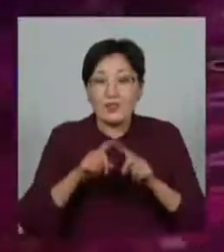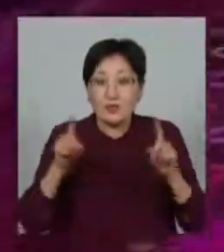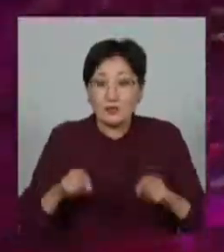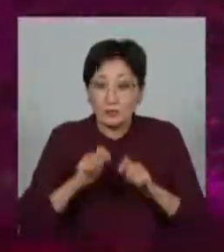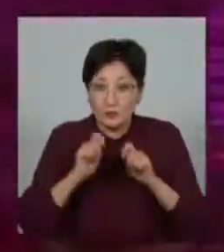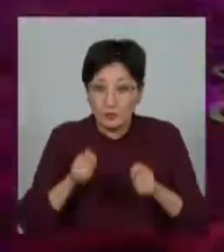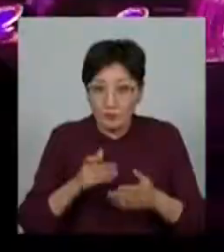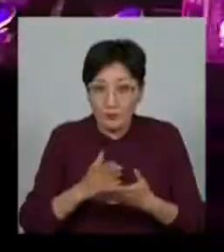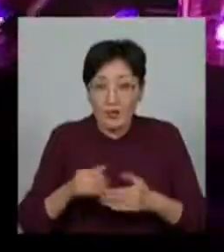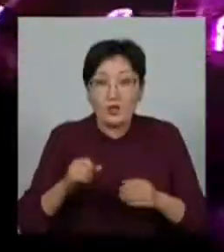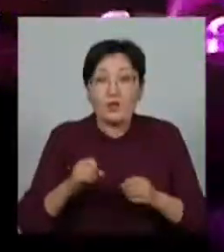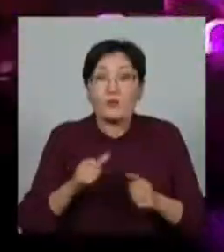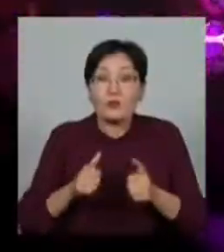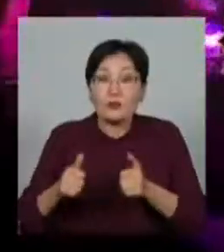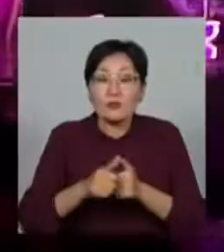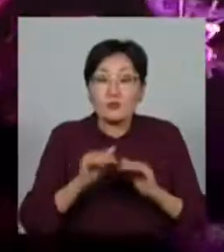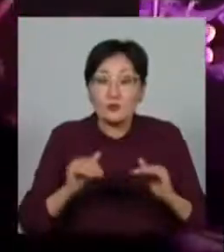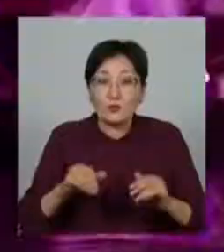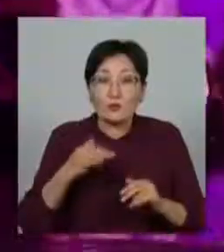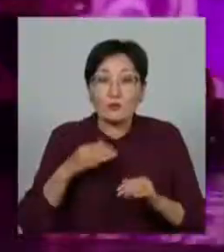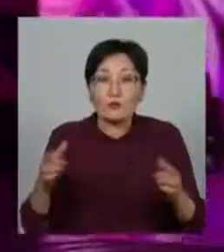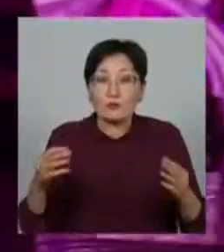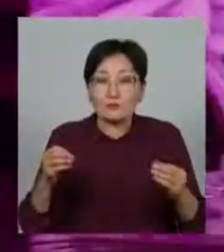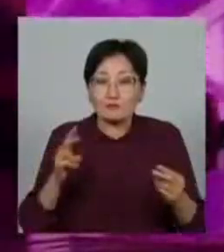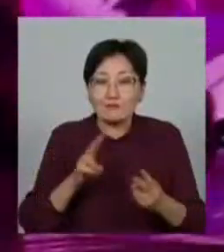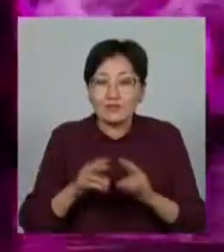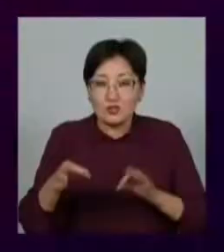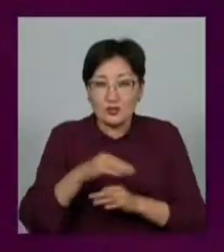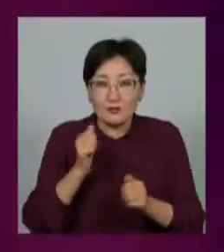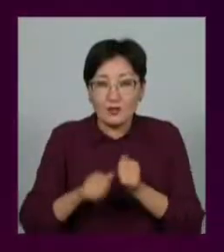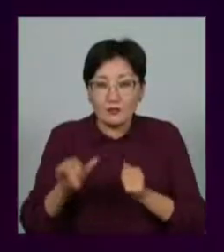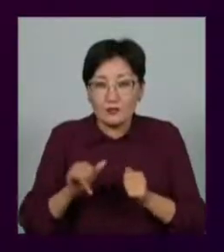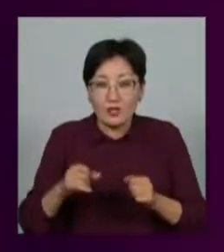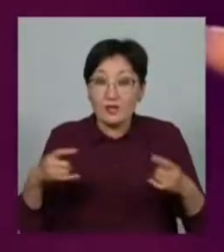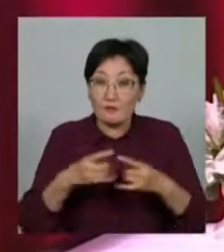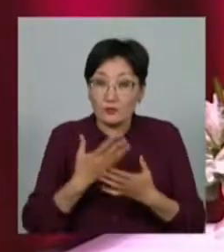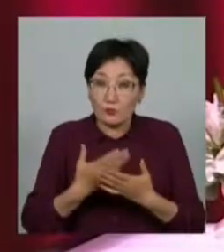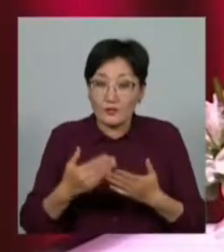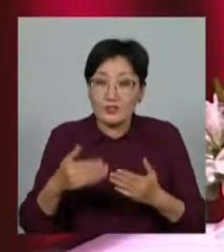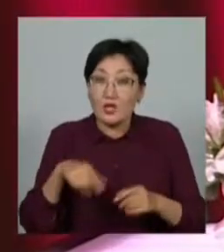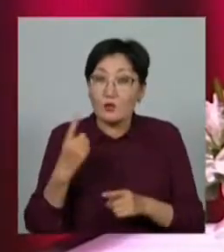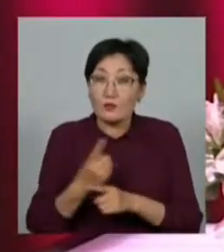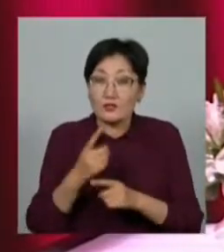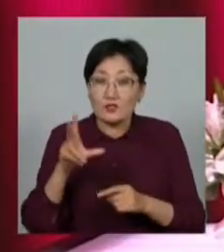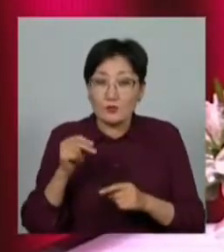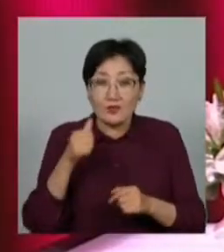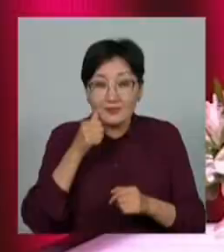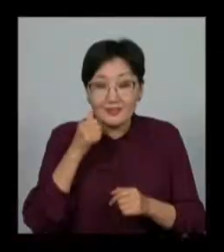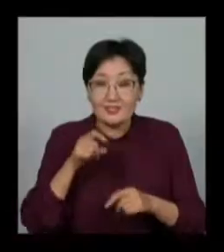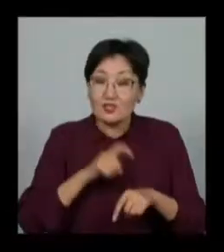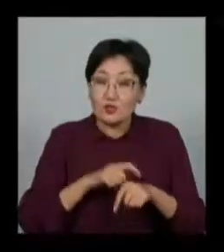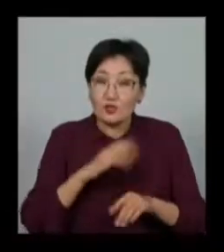атанады. Өнерлі әрі озық балалардың басын қосқан бірегей жоба әр сенбі сайын эфирге шығады. Бағдарламаның алғашқы саны ертең